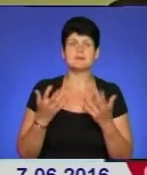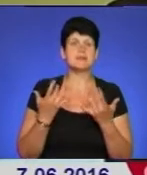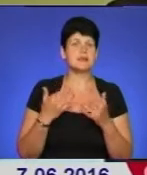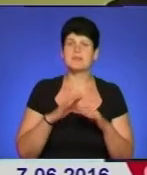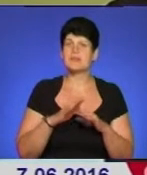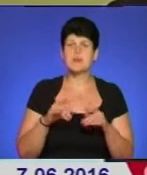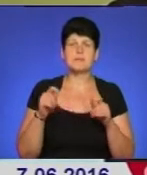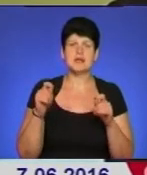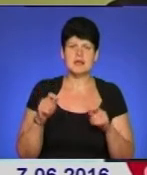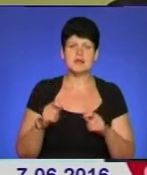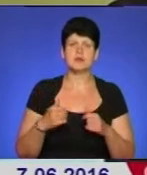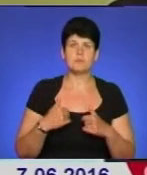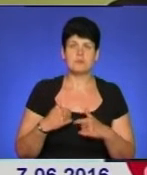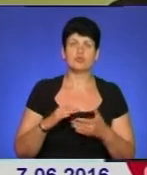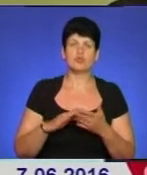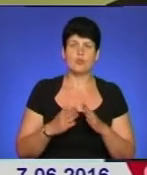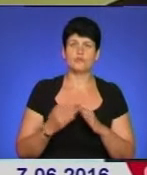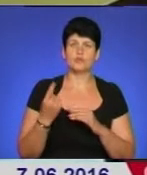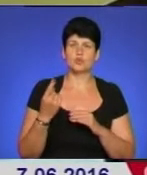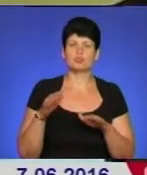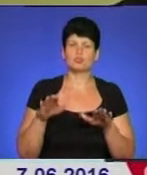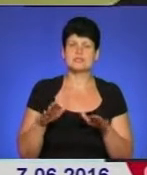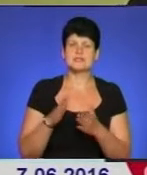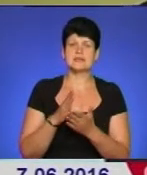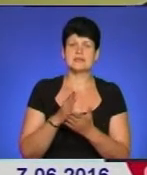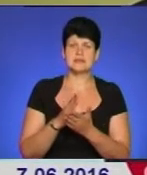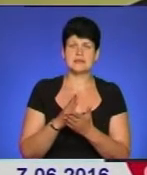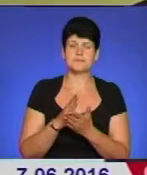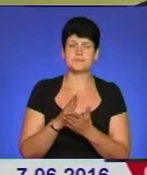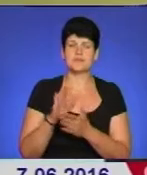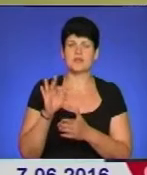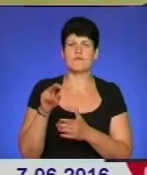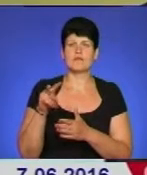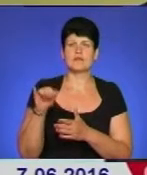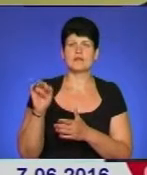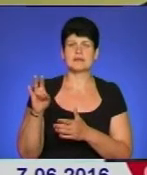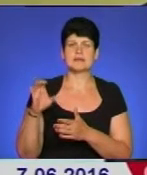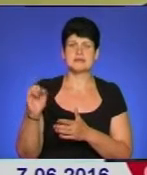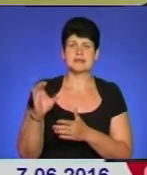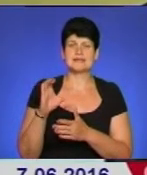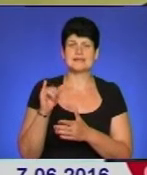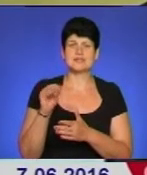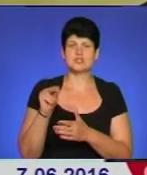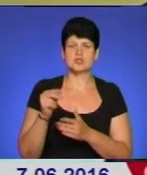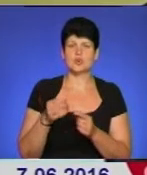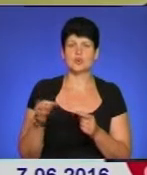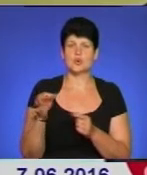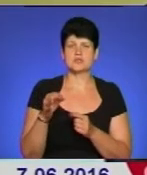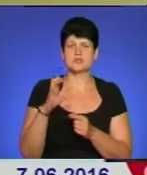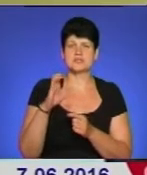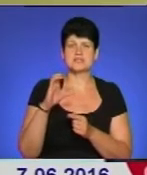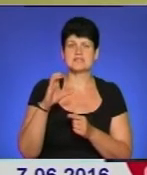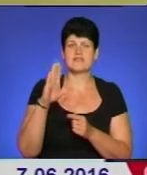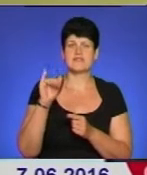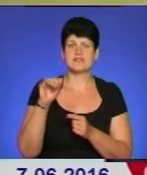приїхало. Ми вже домовилися в одному місці, є така Волинська Січ, це на озері